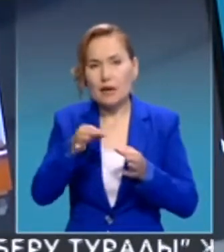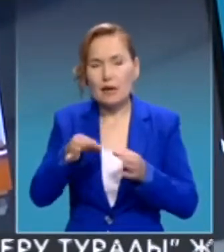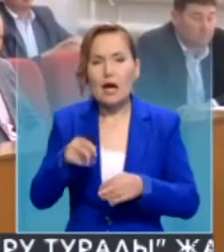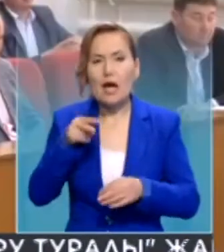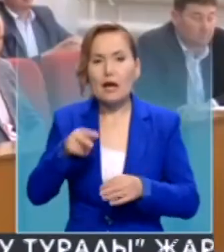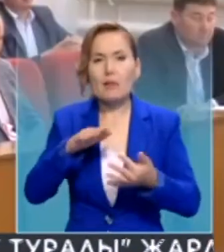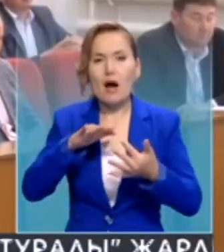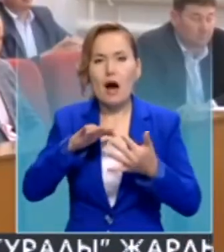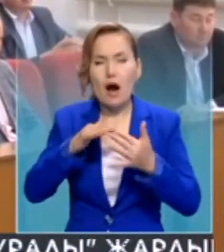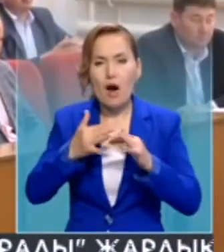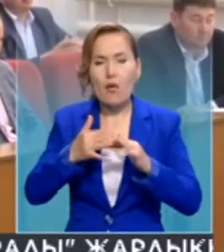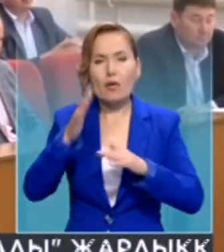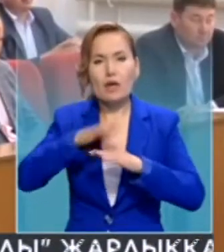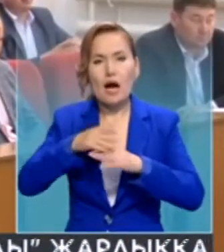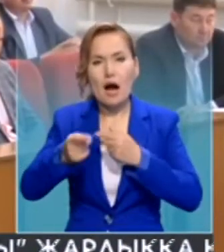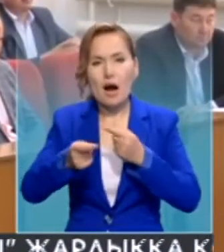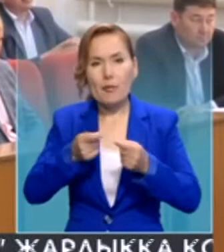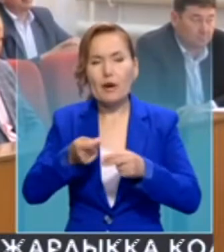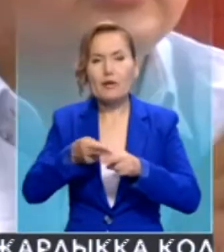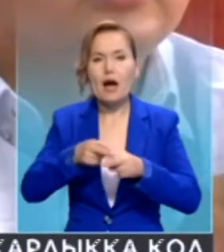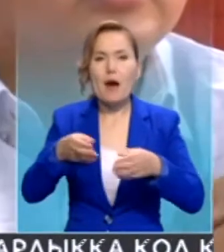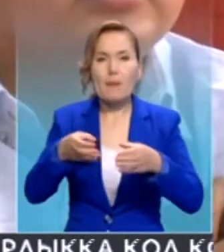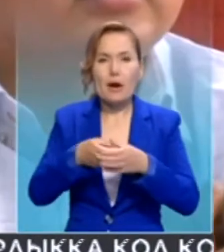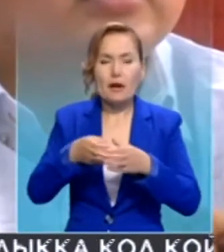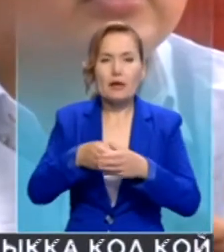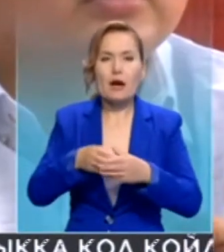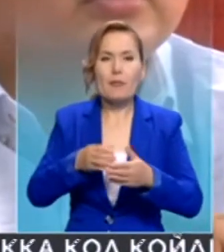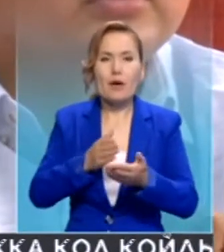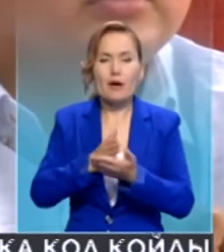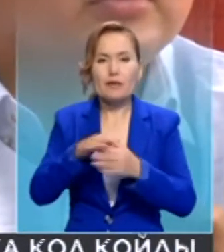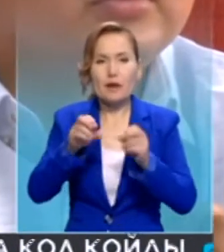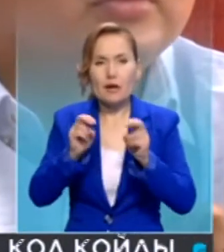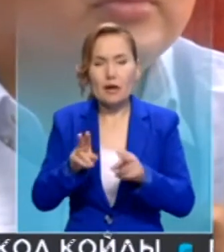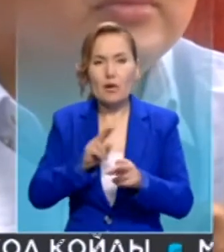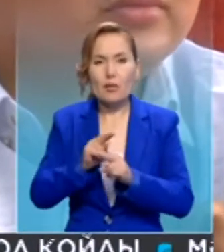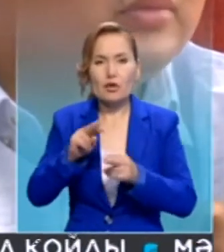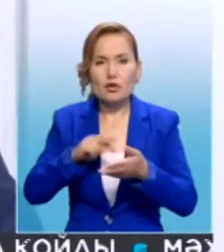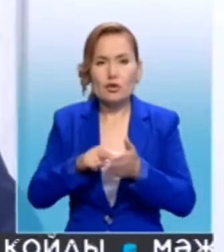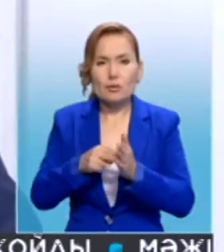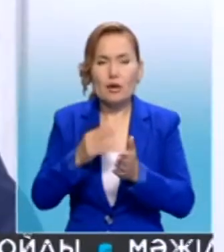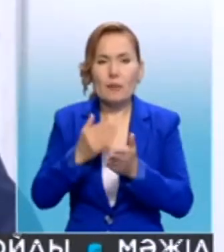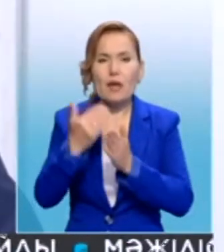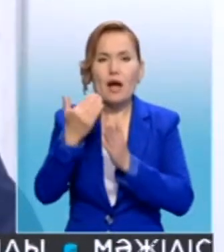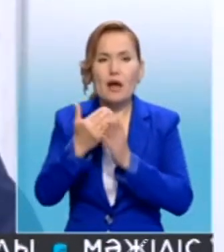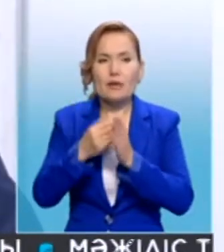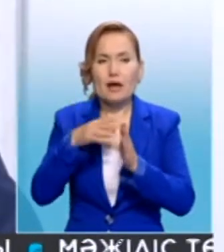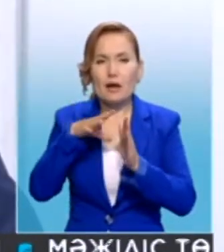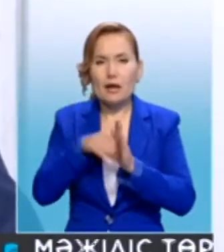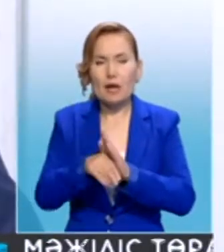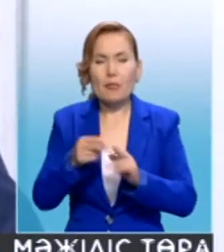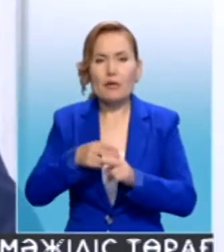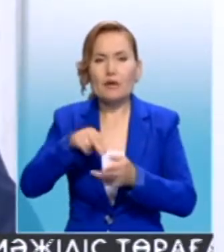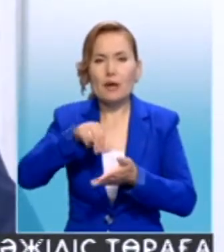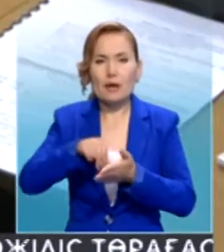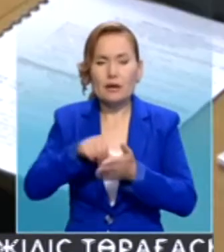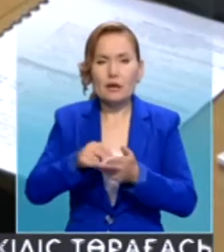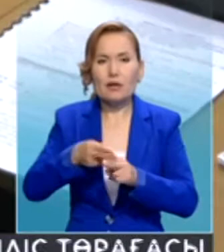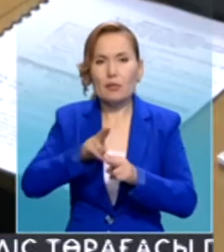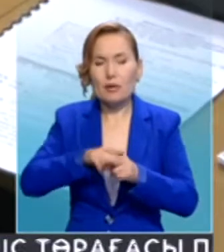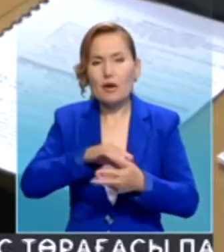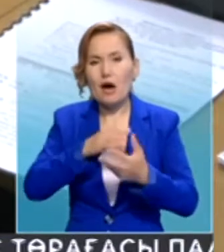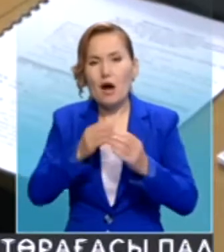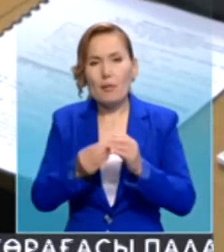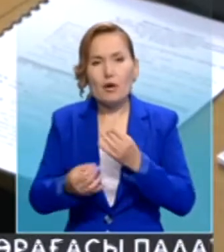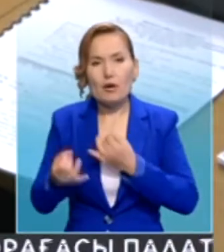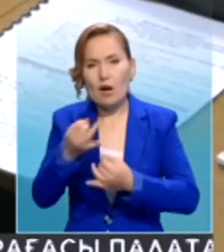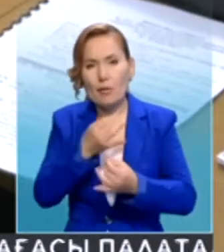астам ауыл әкімі мен партия аумақтық филиалдарының атқарушы хатшыларын оқыту жоспарланған. Бағдарлама аясында қатысушылар маркетингтік